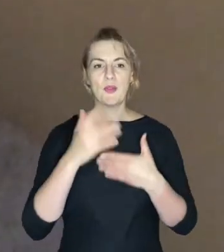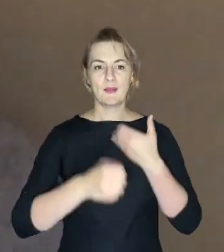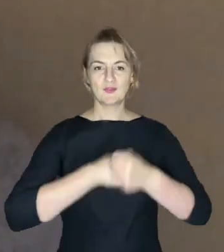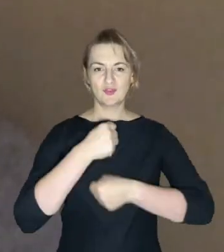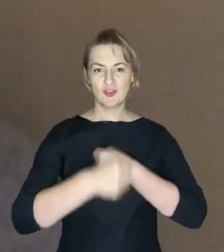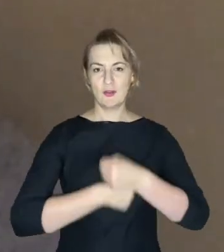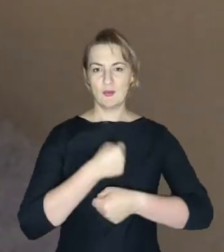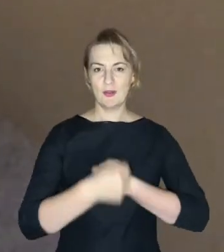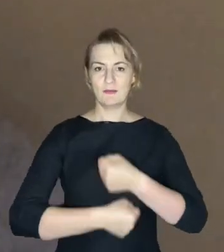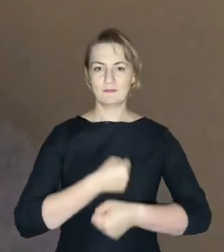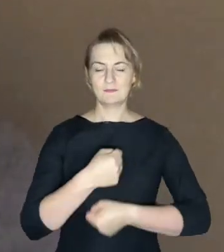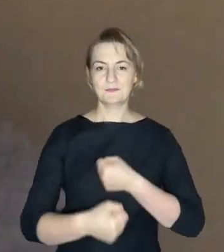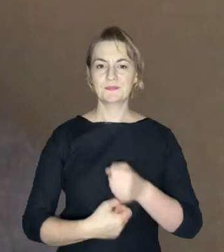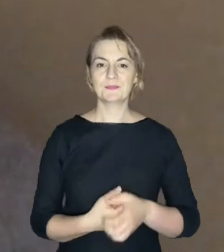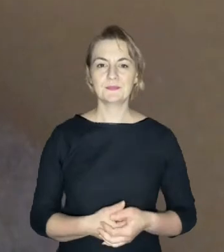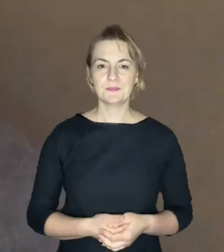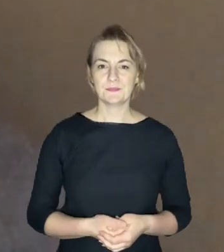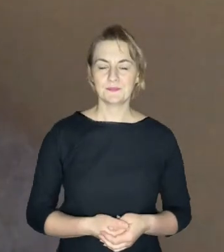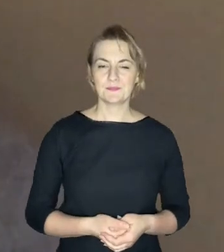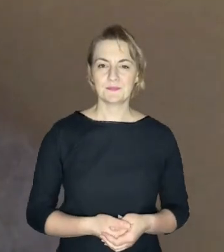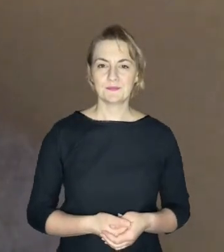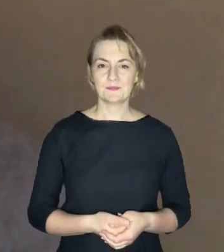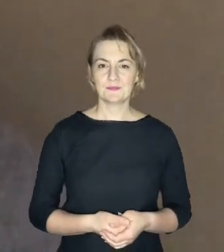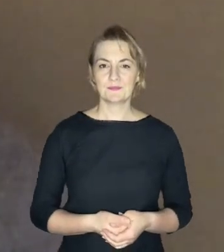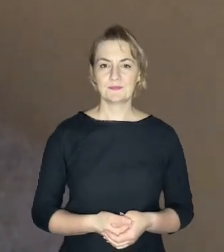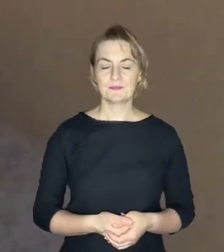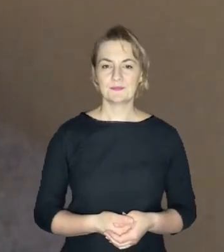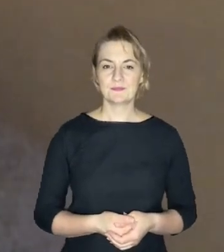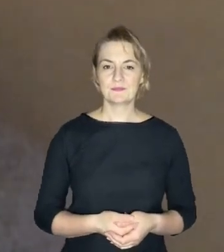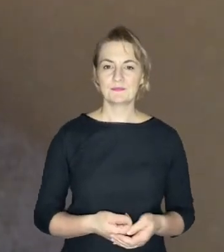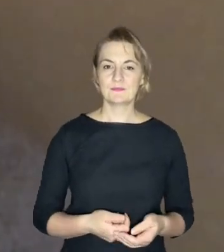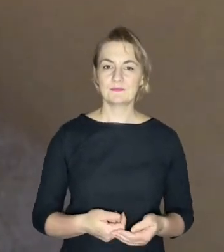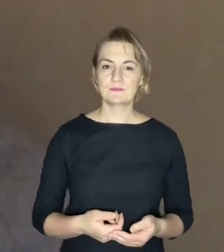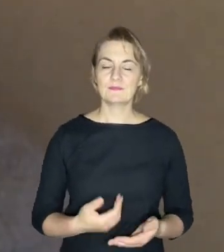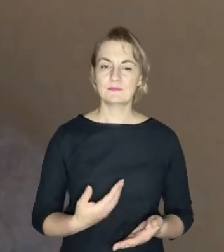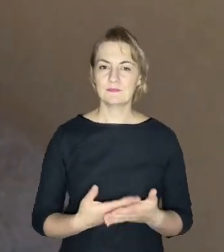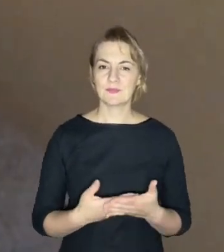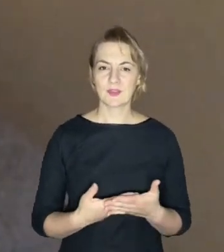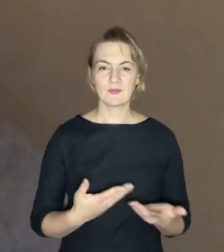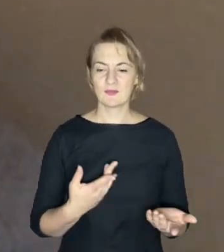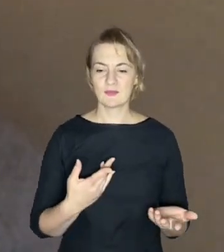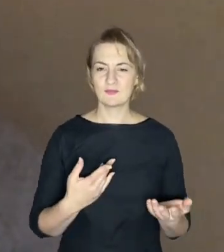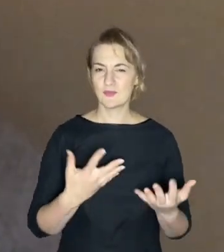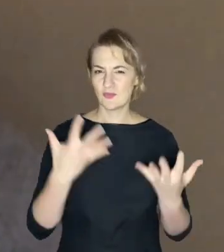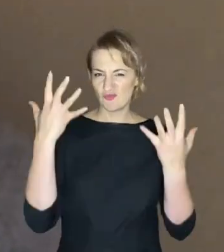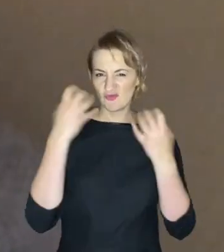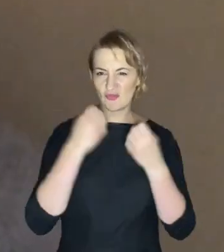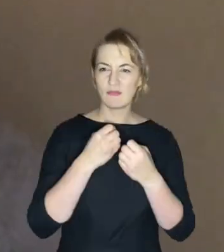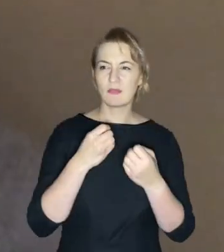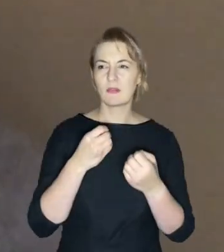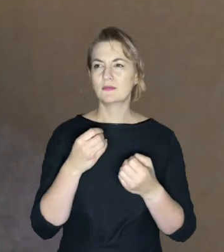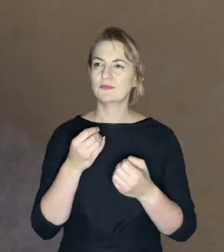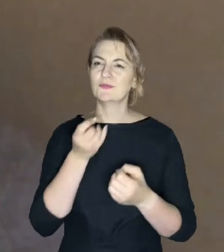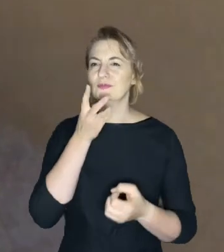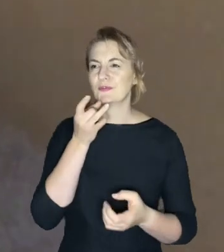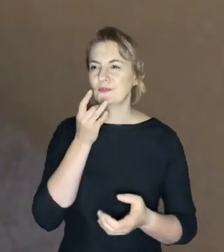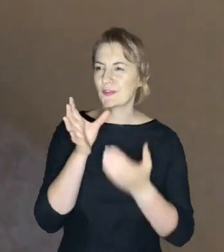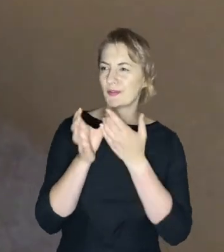tak? No i to powiedzenie, prawda, nie przeklinaj ciemności, zapal świeczkę,